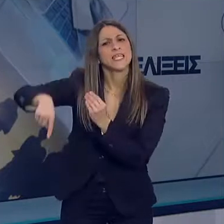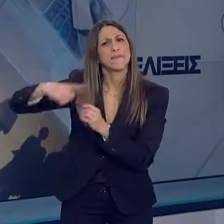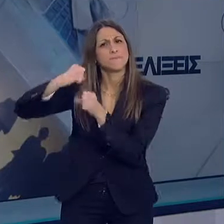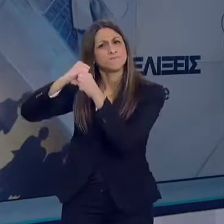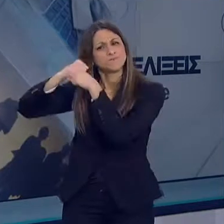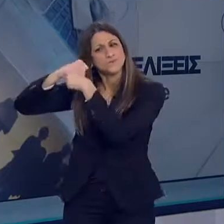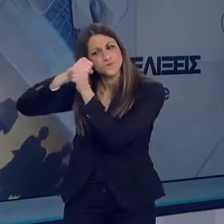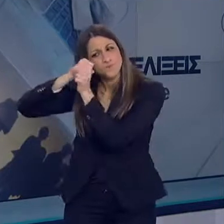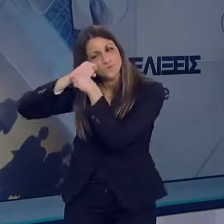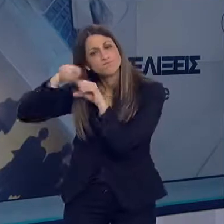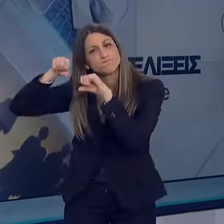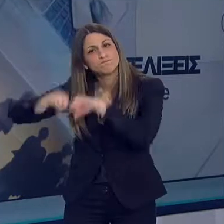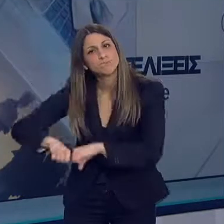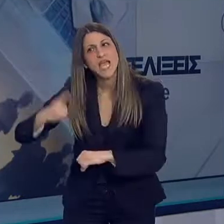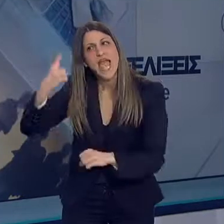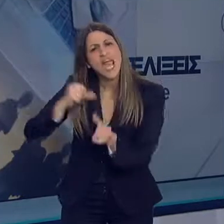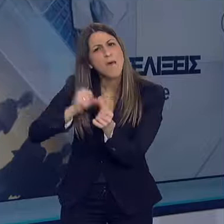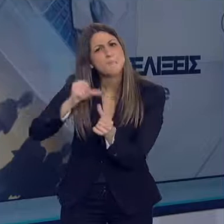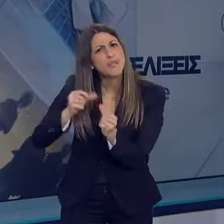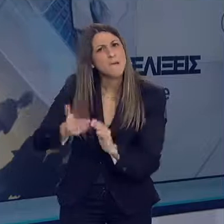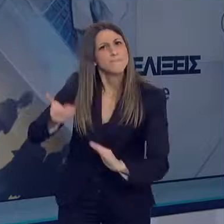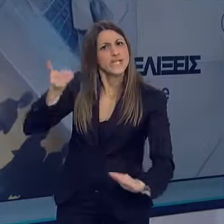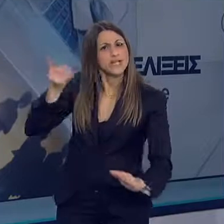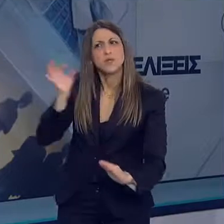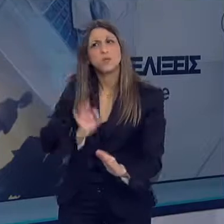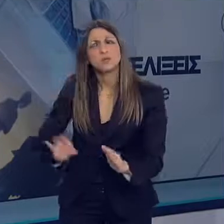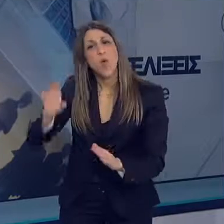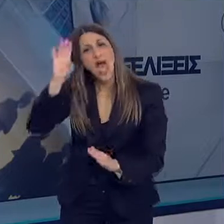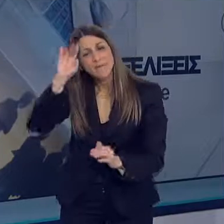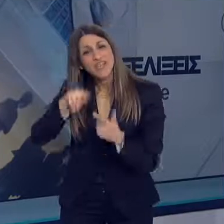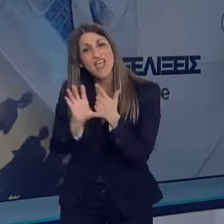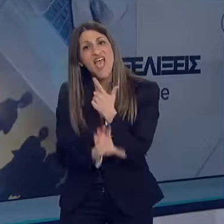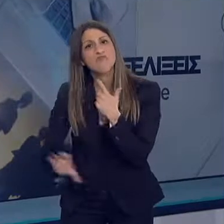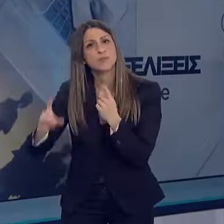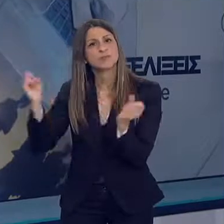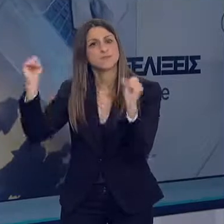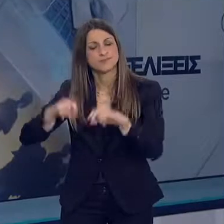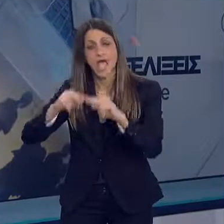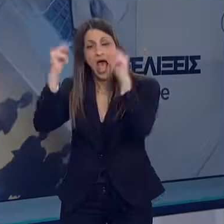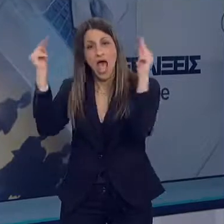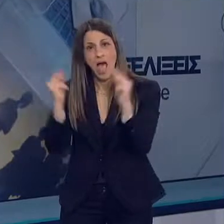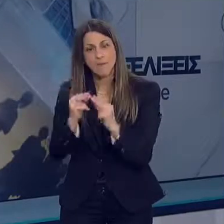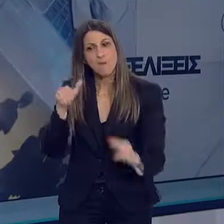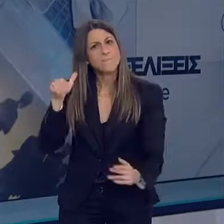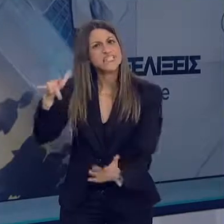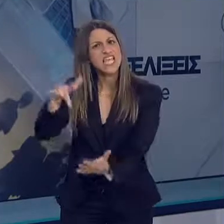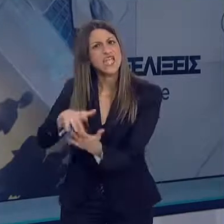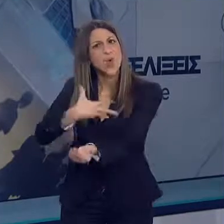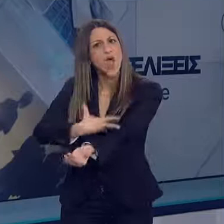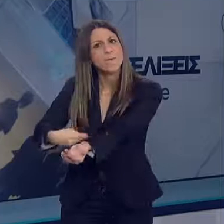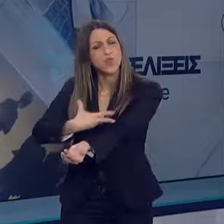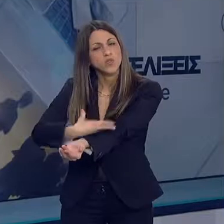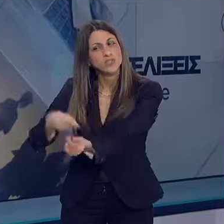εγκρίθηκε πριν ένα μήνα στις Ηνωμένες Πολιτείες και στην Ευρωπαϊκή Ένωση, και έτσι έχουμε τη δυνατότητα στο Εθνικό Κέντρο Αιμοδοσίας